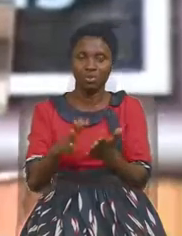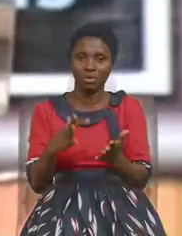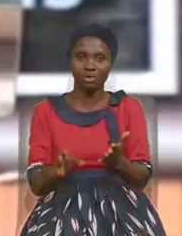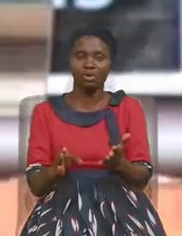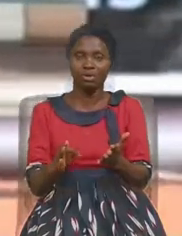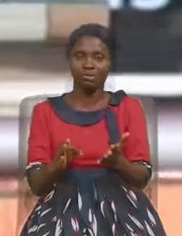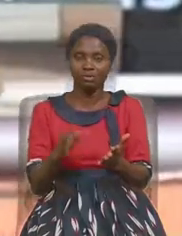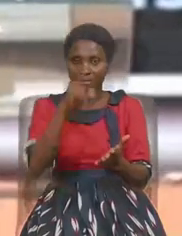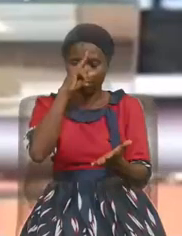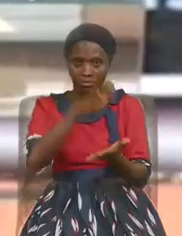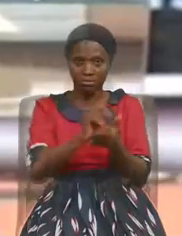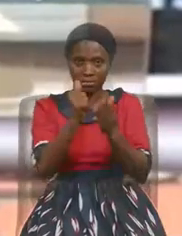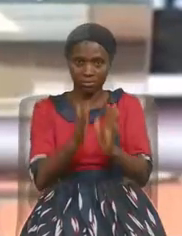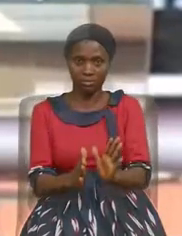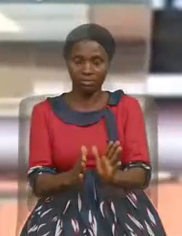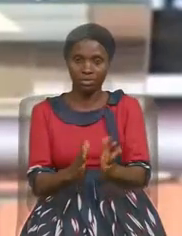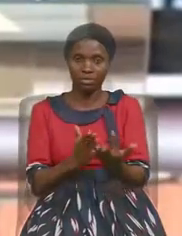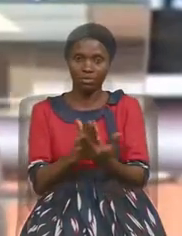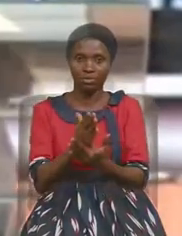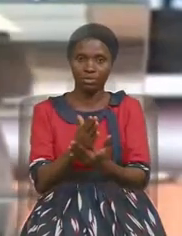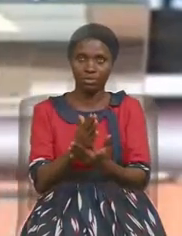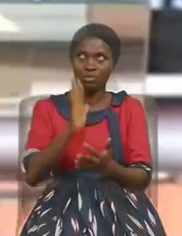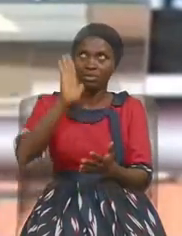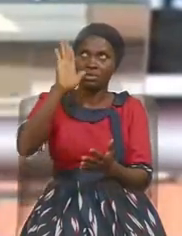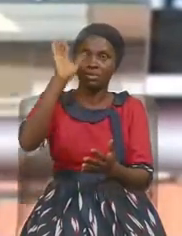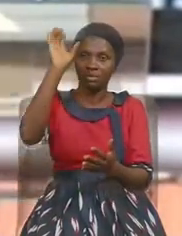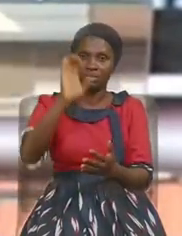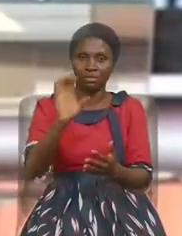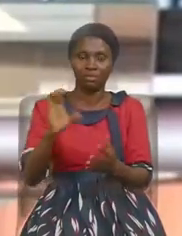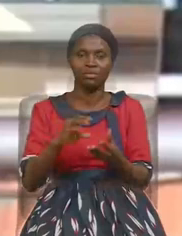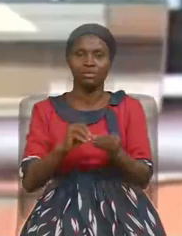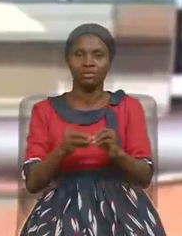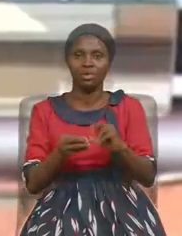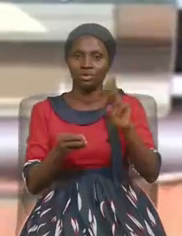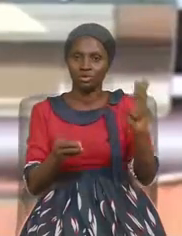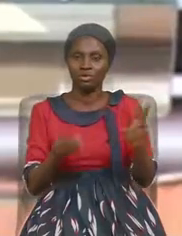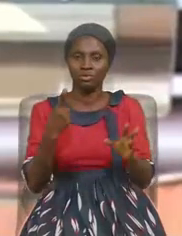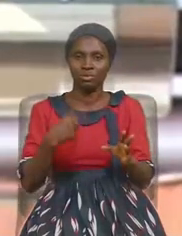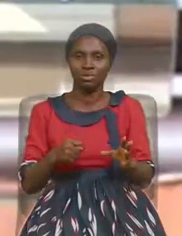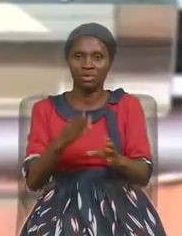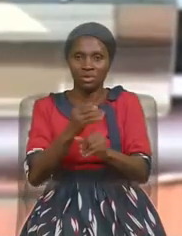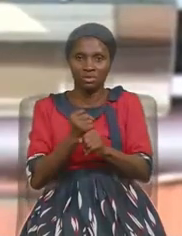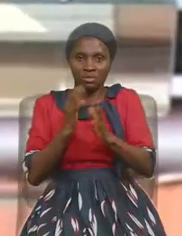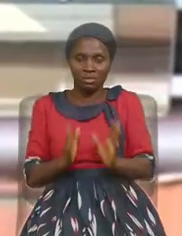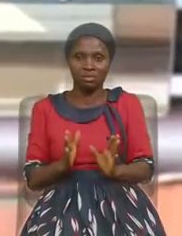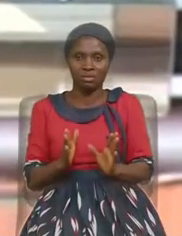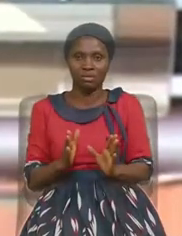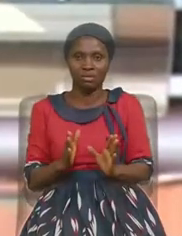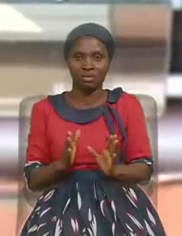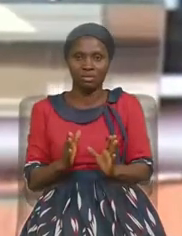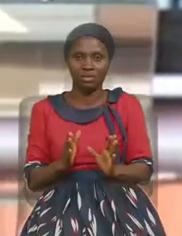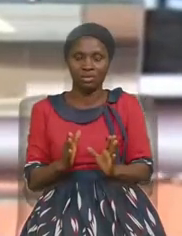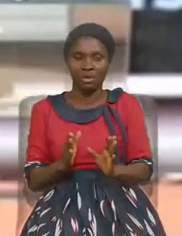croix. Troisièmement, les participants de toute suffisance par